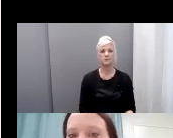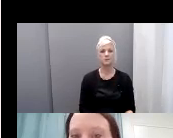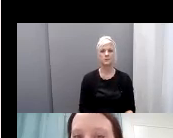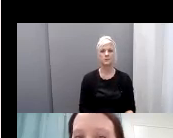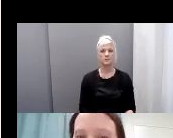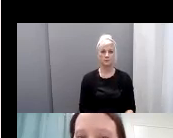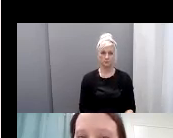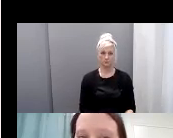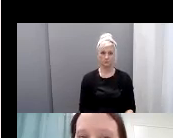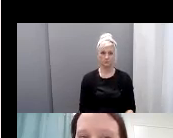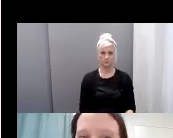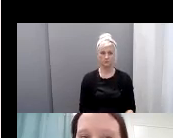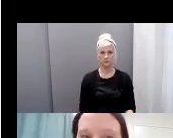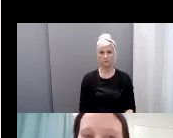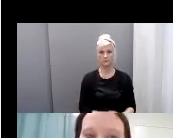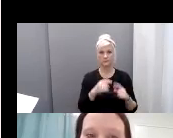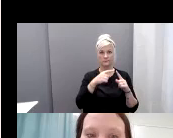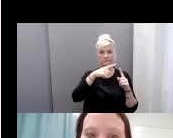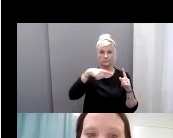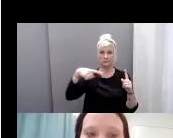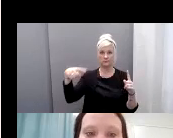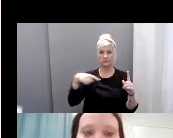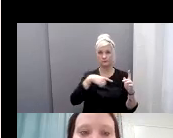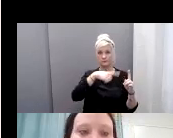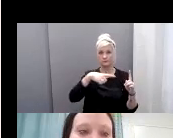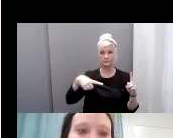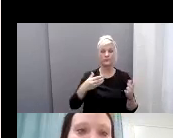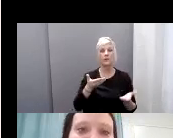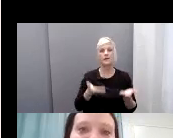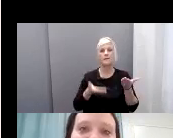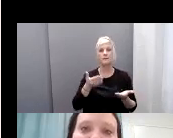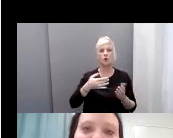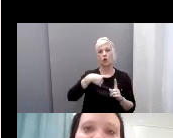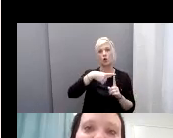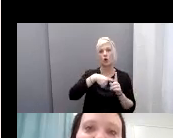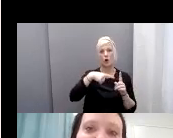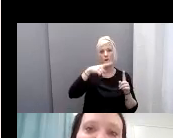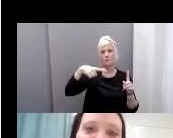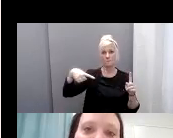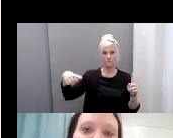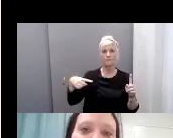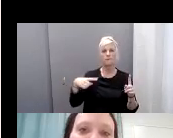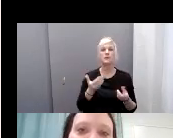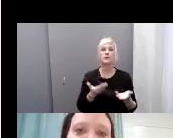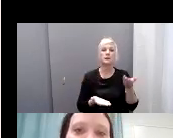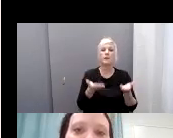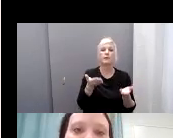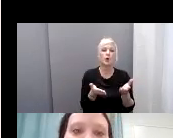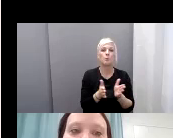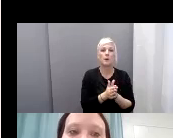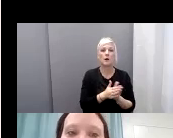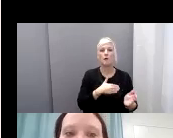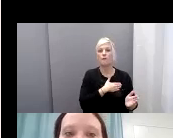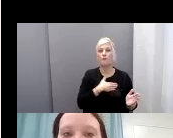Här har vi en jämförande graf som är då en jämförelse mellan